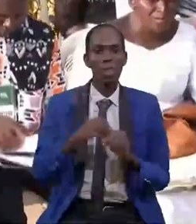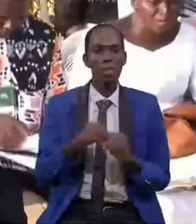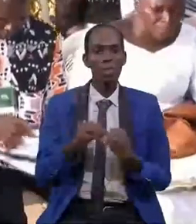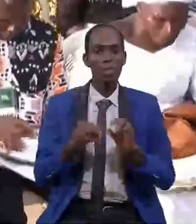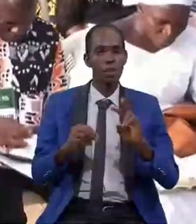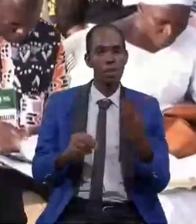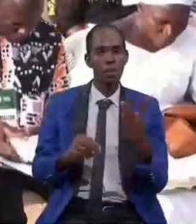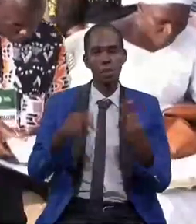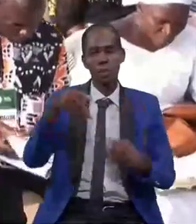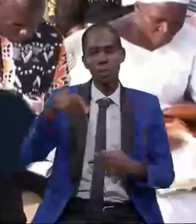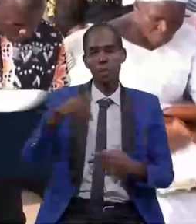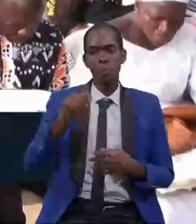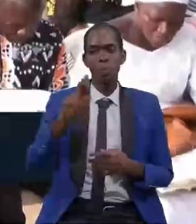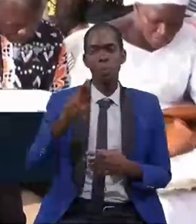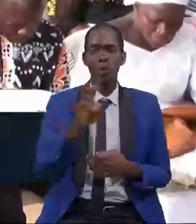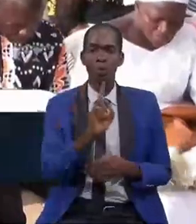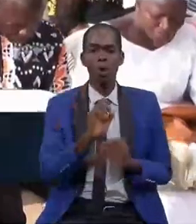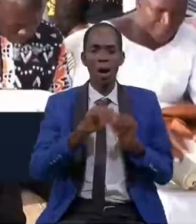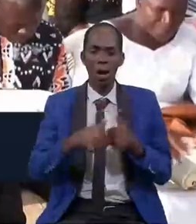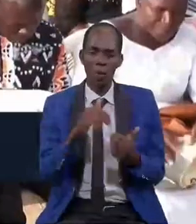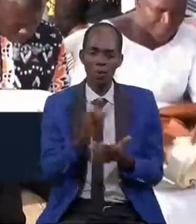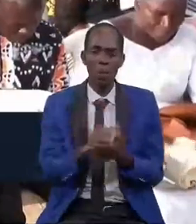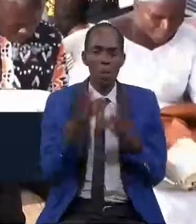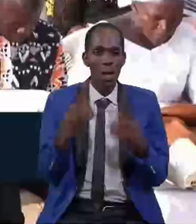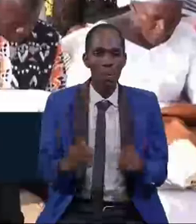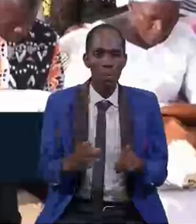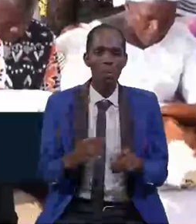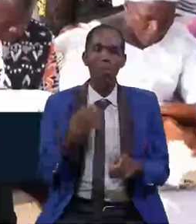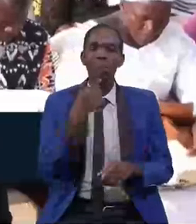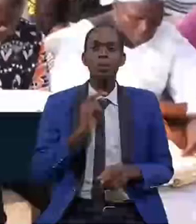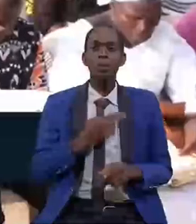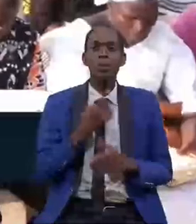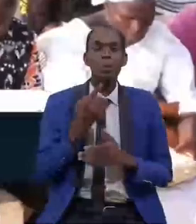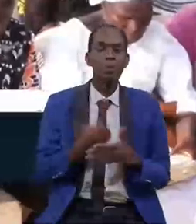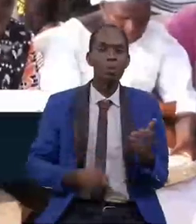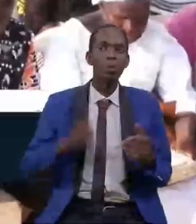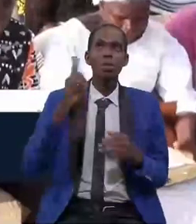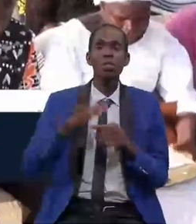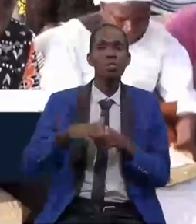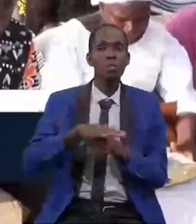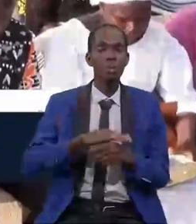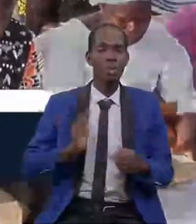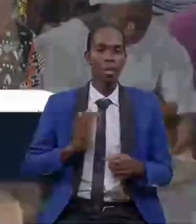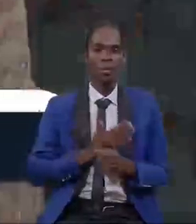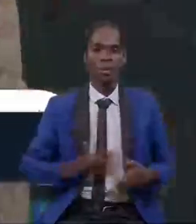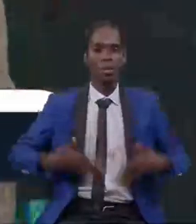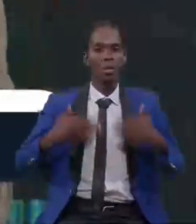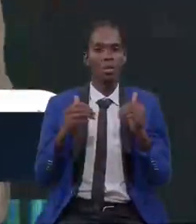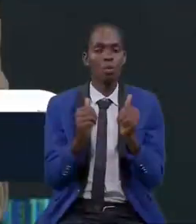1, comment cela se produit? Ce qu'il infuse dans nos vies,